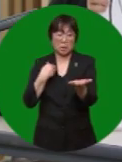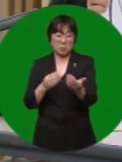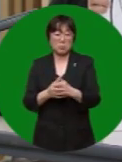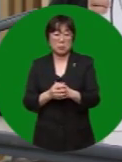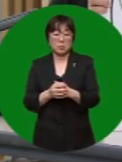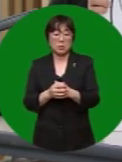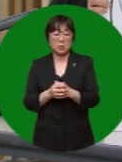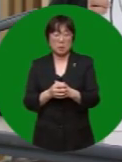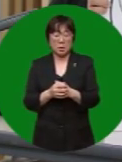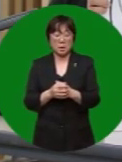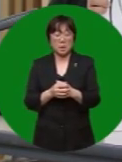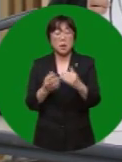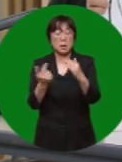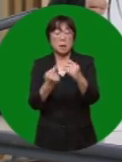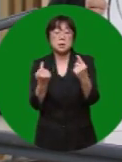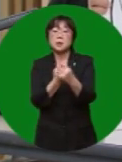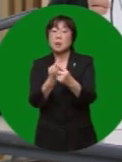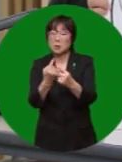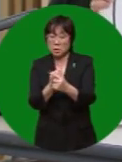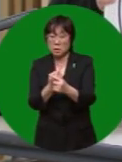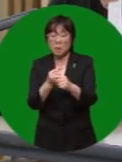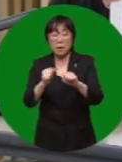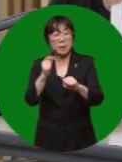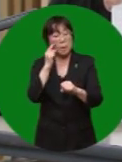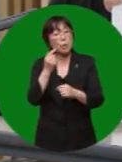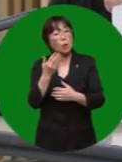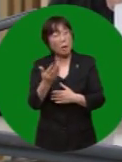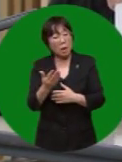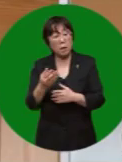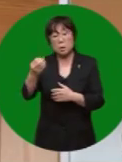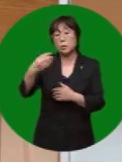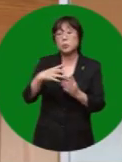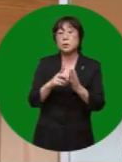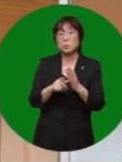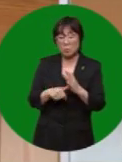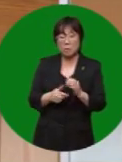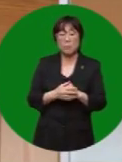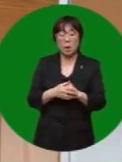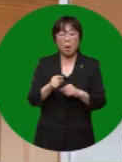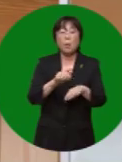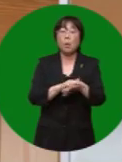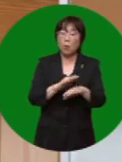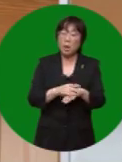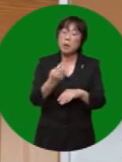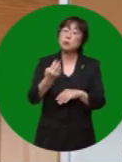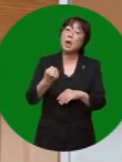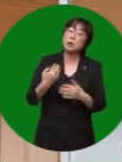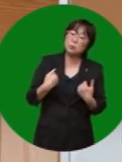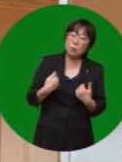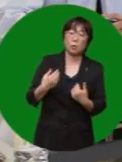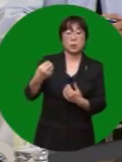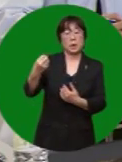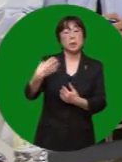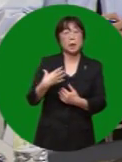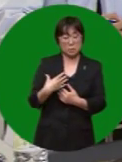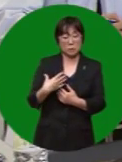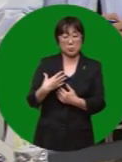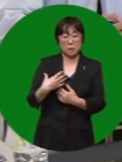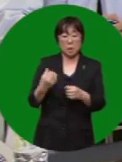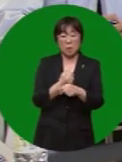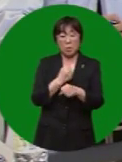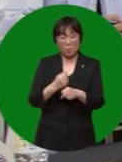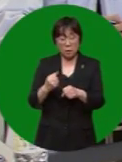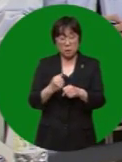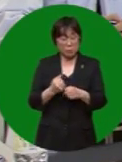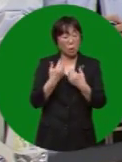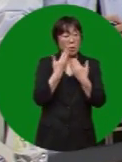ナンバー耐震新回収をほなやってみようかっていう人も、まあ、こんな方法だと何もかかるんねっていうのを実際工事業者さん